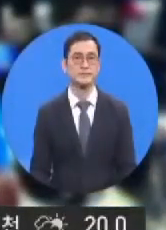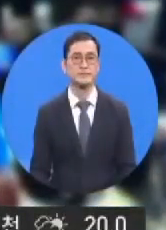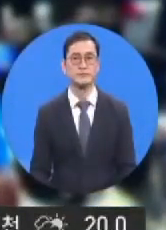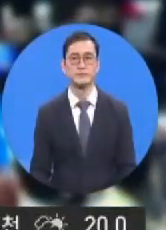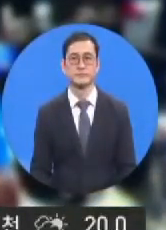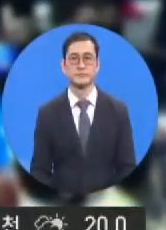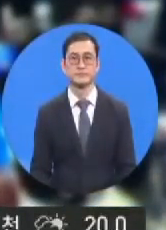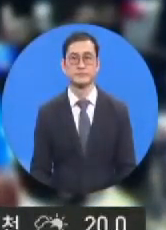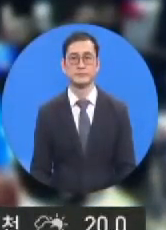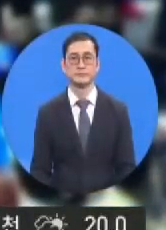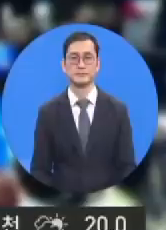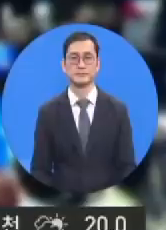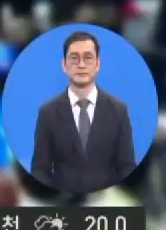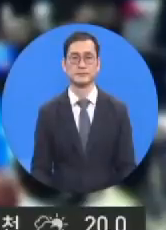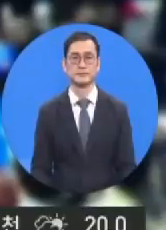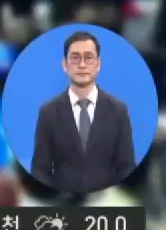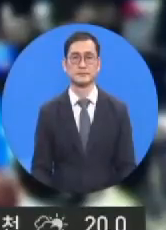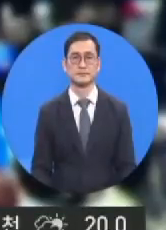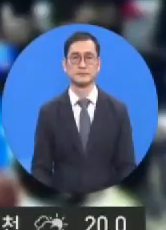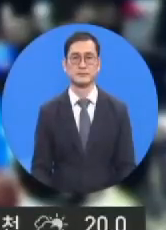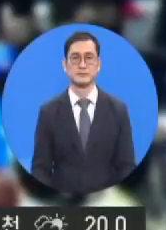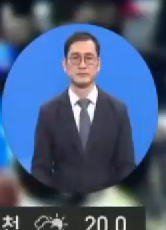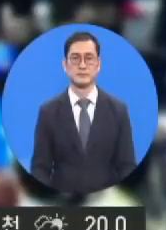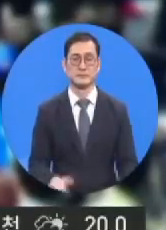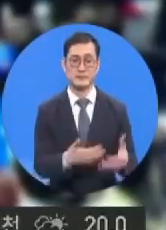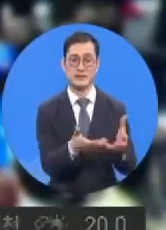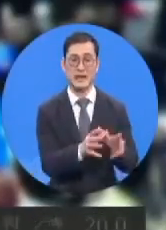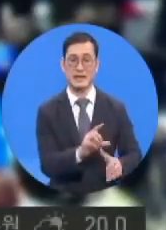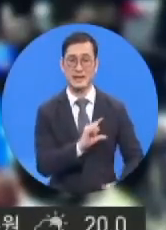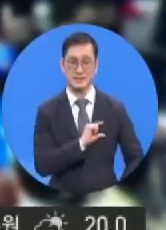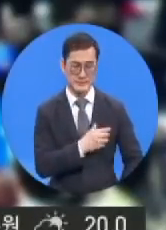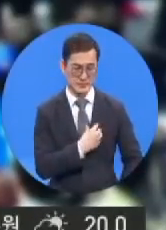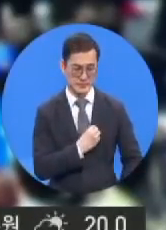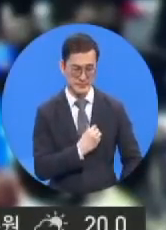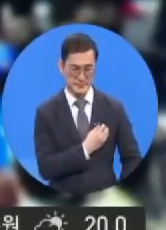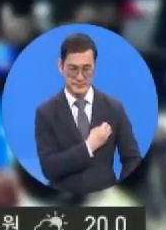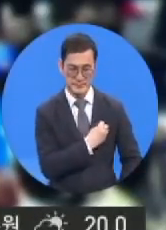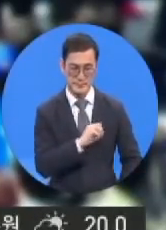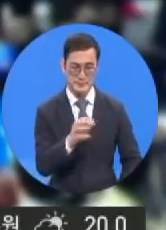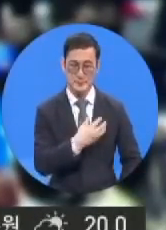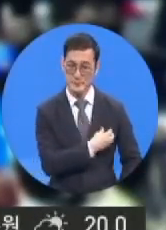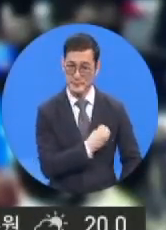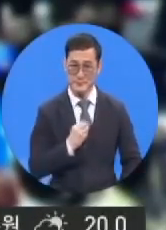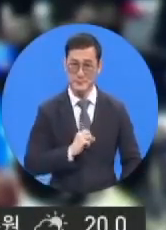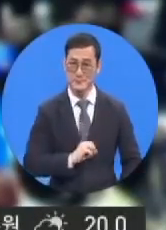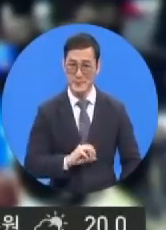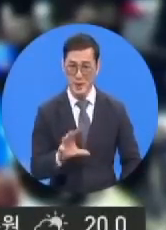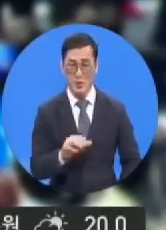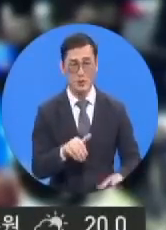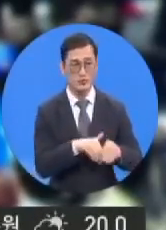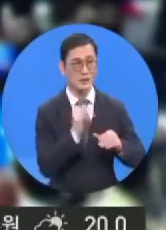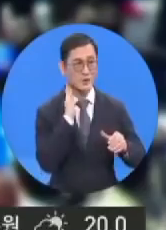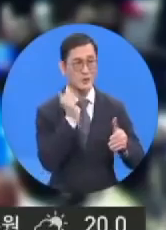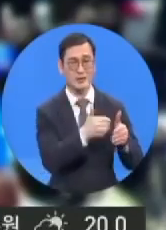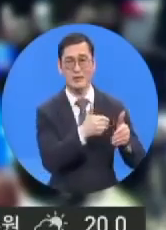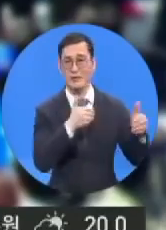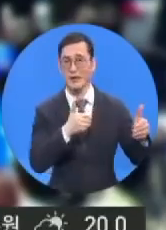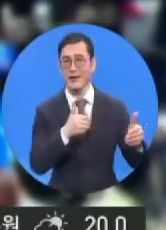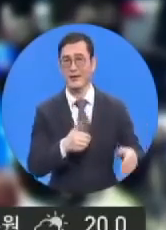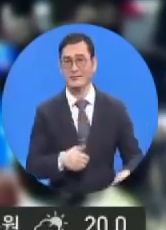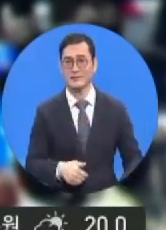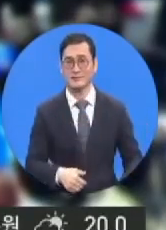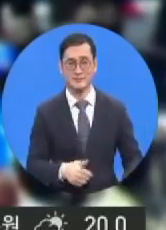일단 뭐 당명도 지우고 문 대통령과도 거리를 두고 그리고 뭐 당과도 좀 선을 긋는